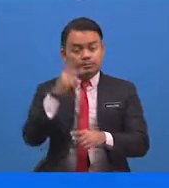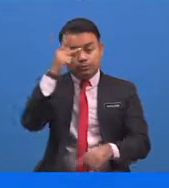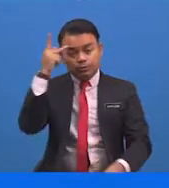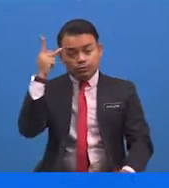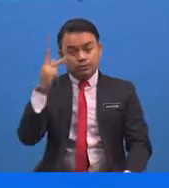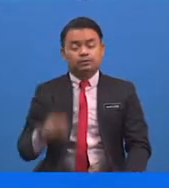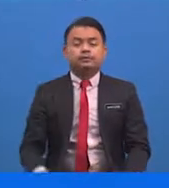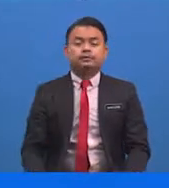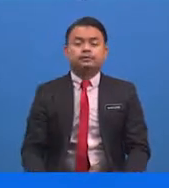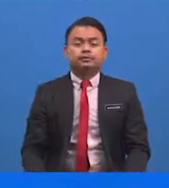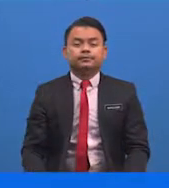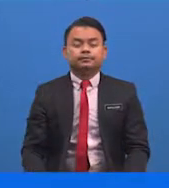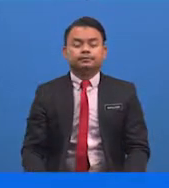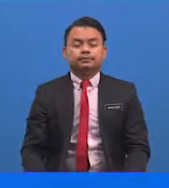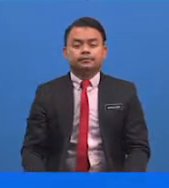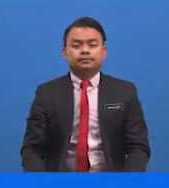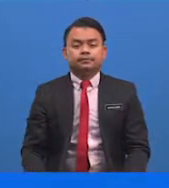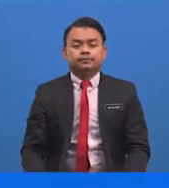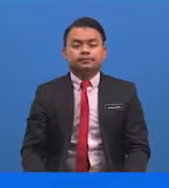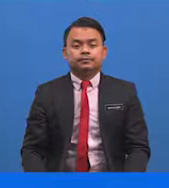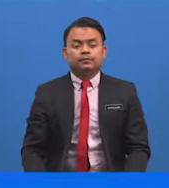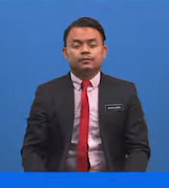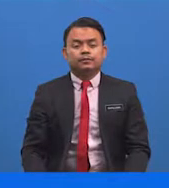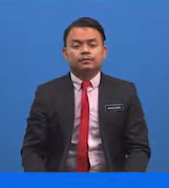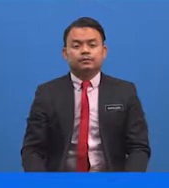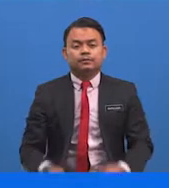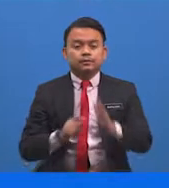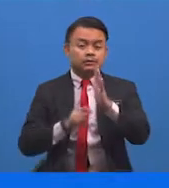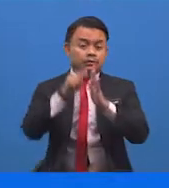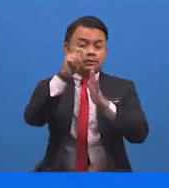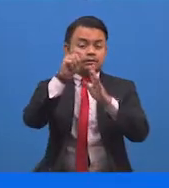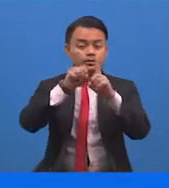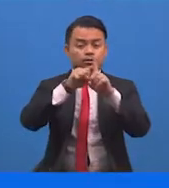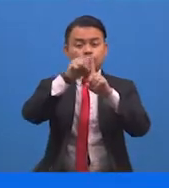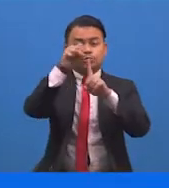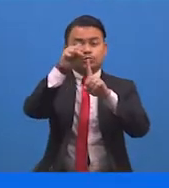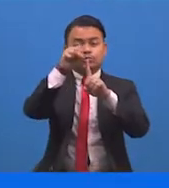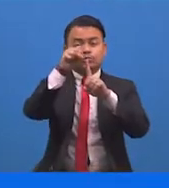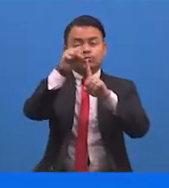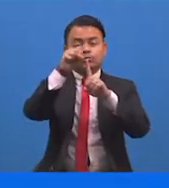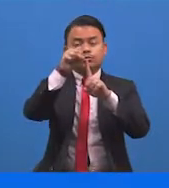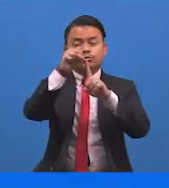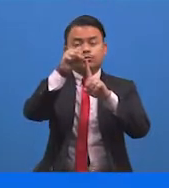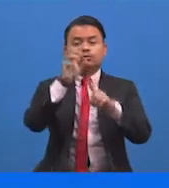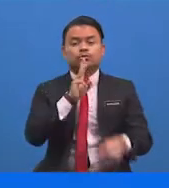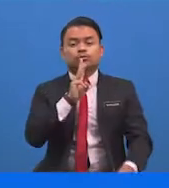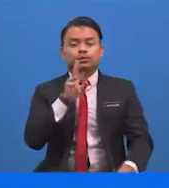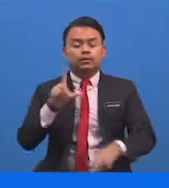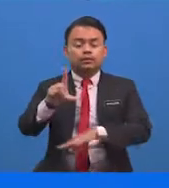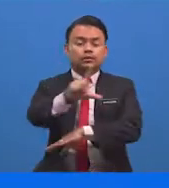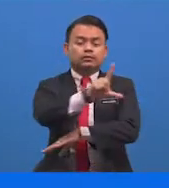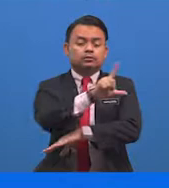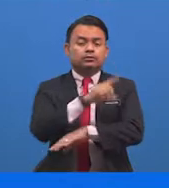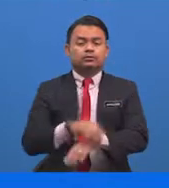aras laut ini disebabkan oleh peningkatan suhu air laut yang kemudiannya